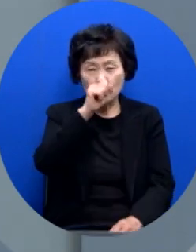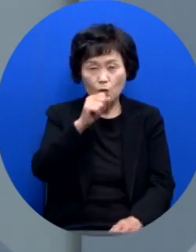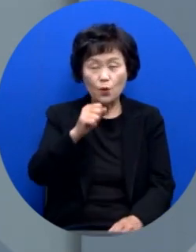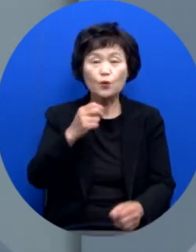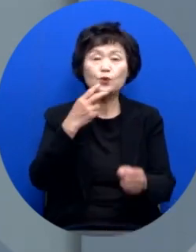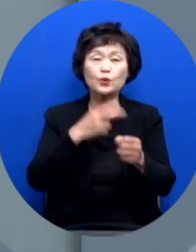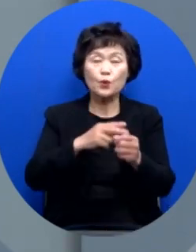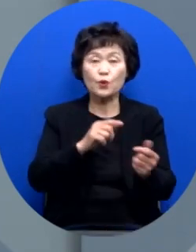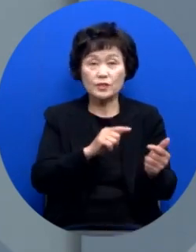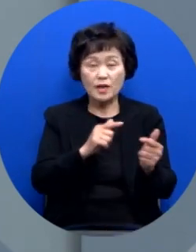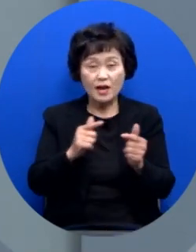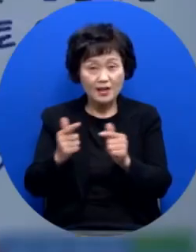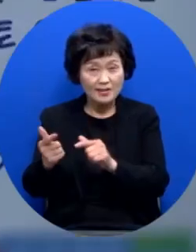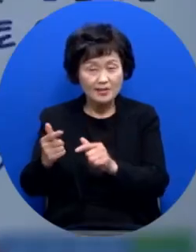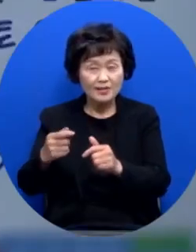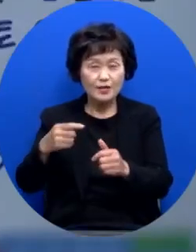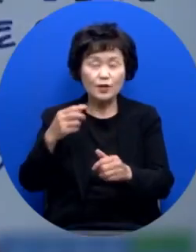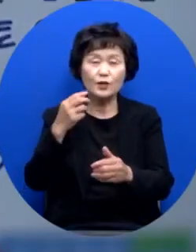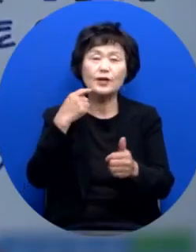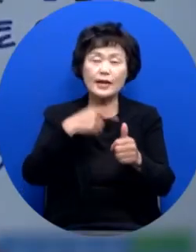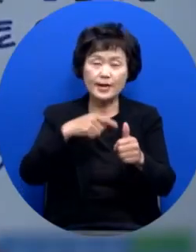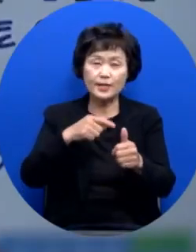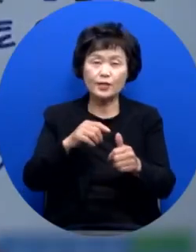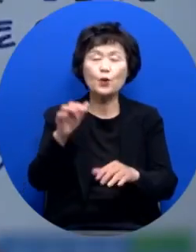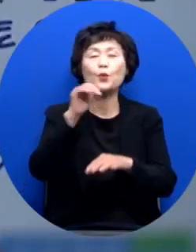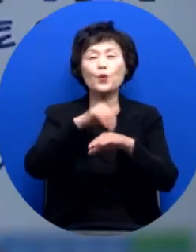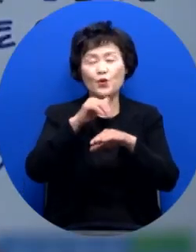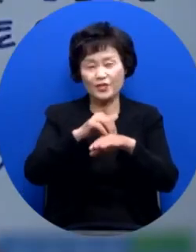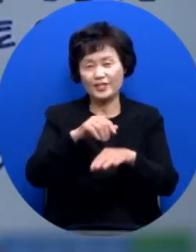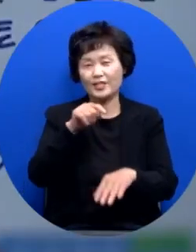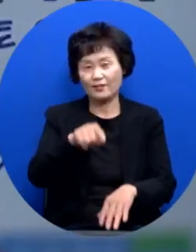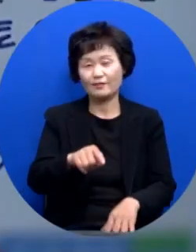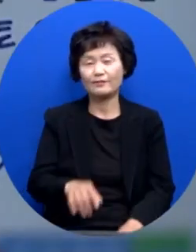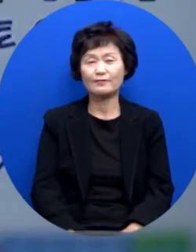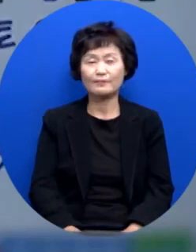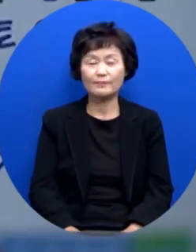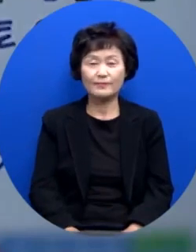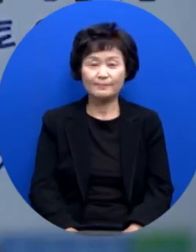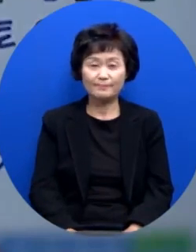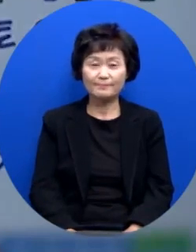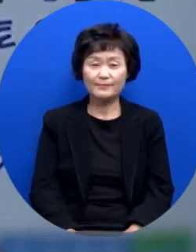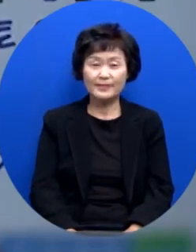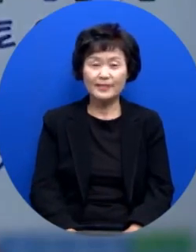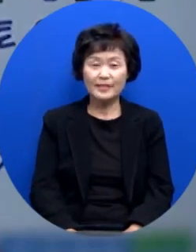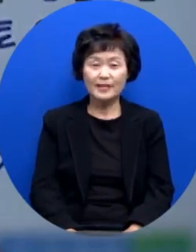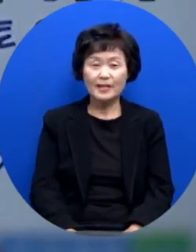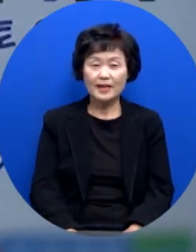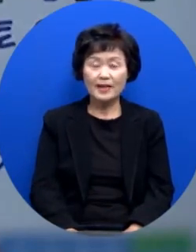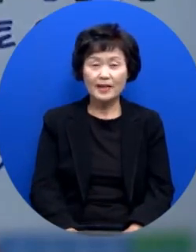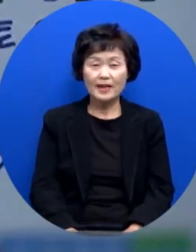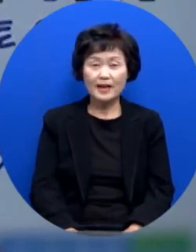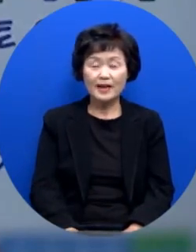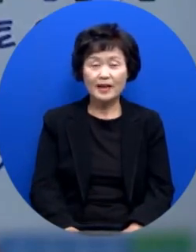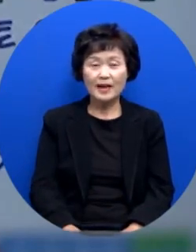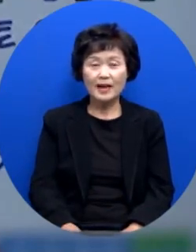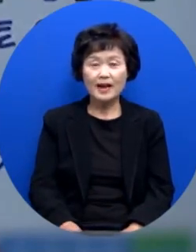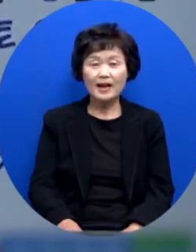최선을 다할 계획입니다. 네, 목사님의 꿈과 비전이 어린이 전도협회 아름다운 사역들을 통해 반드시 이루어지길